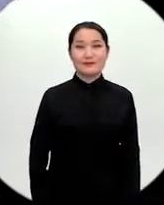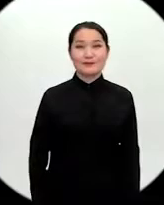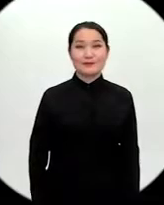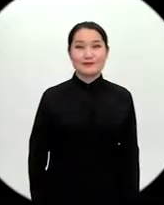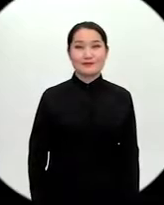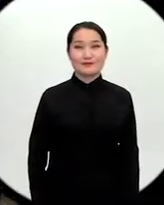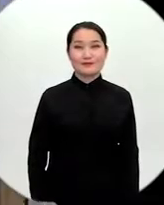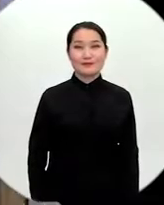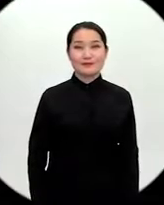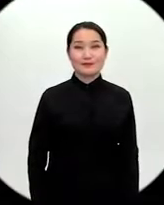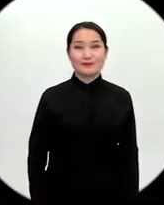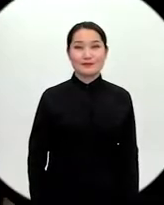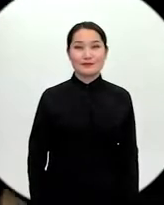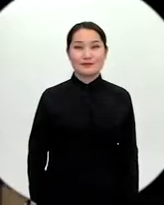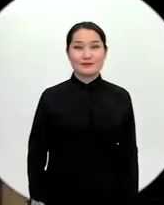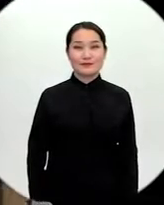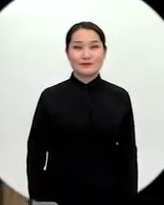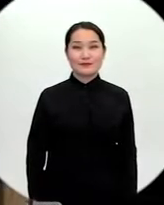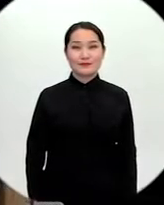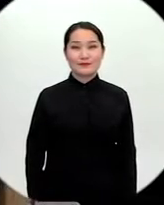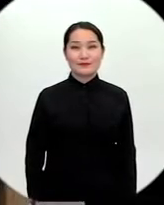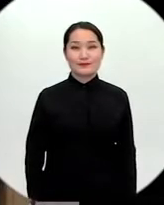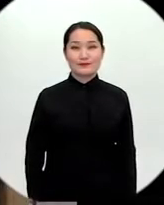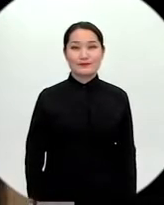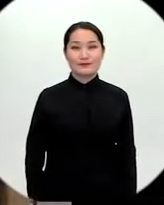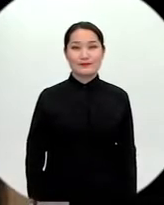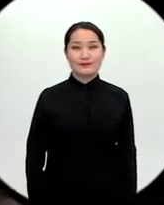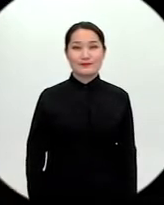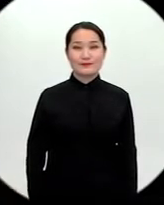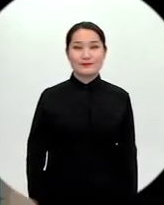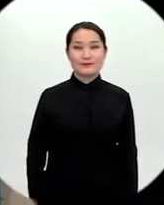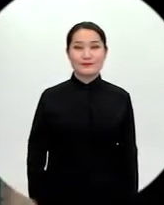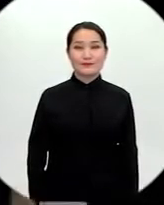А тэгэхээр ижил хэмжээтэй зүйлүүдийг бол ингэж цаасаа нугалж